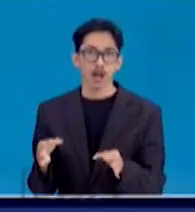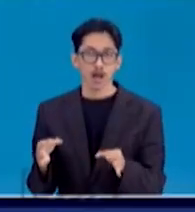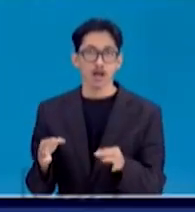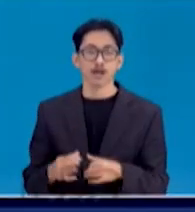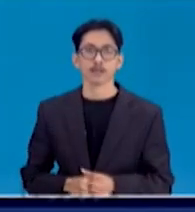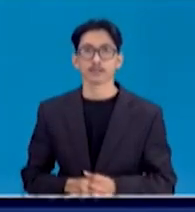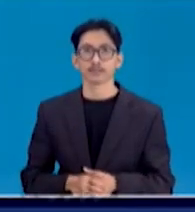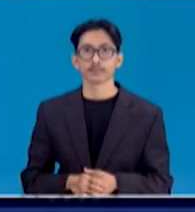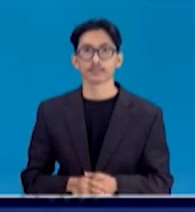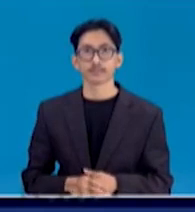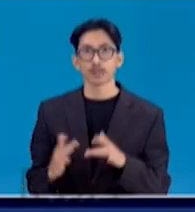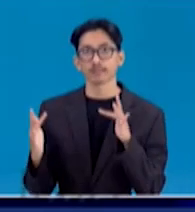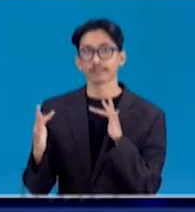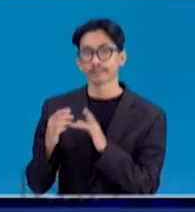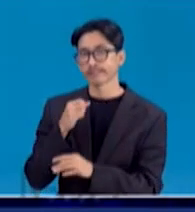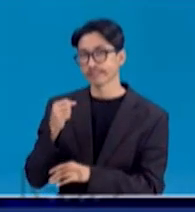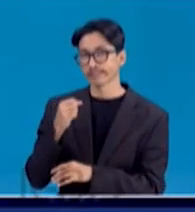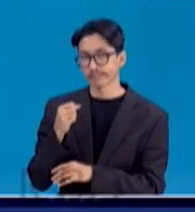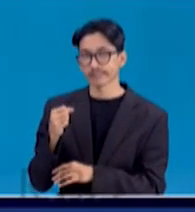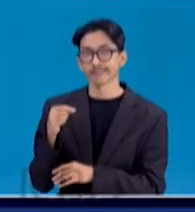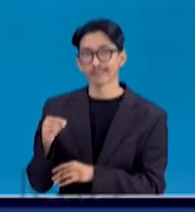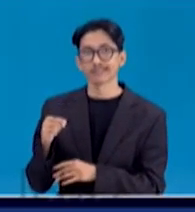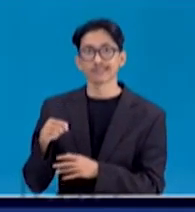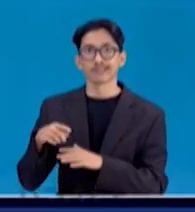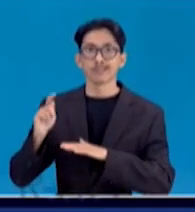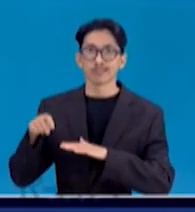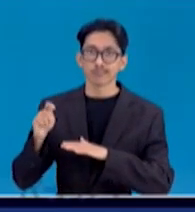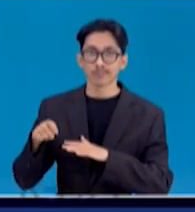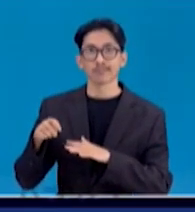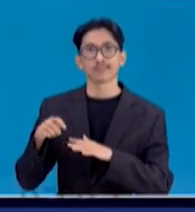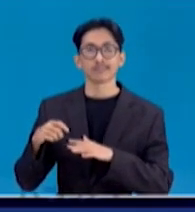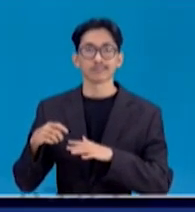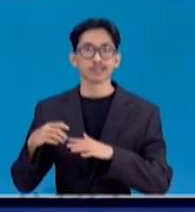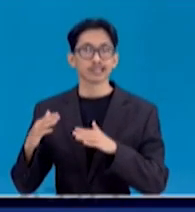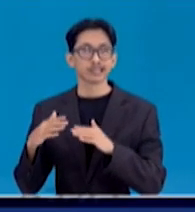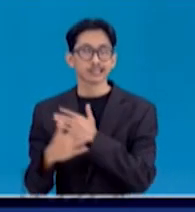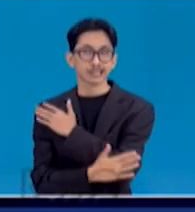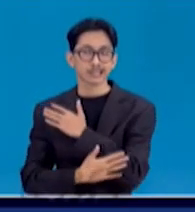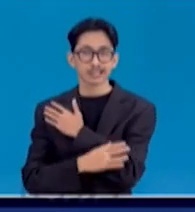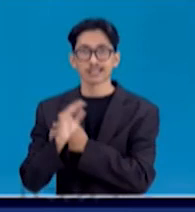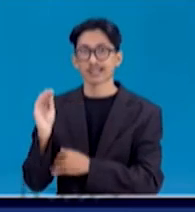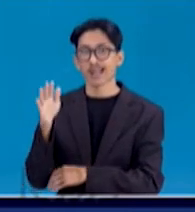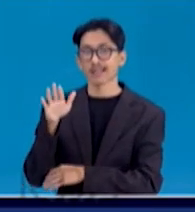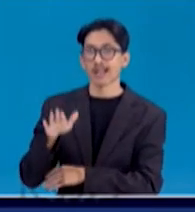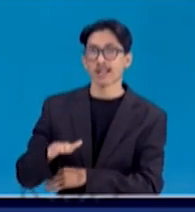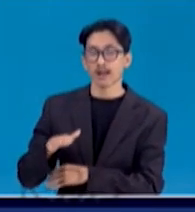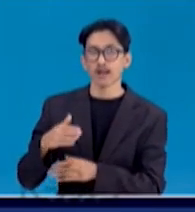kita akan bergabung ke Pengadilan Negeri Jakarta Selatan untuk mengikuti jalannya pembacaan